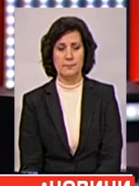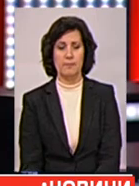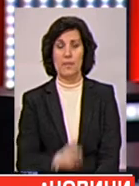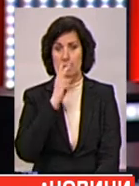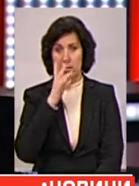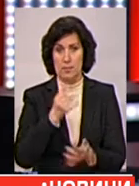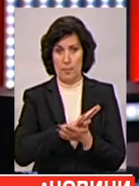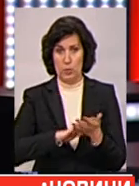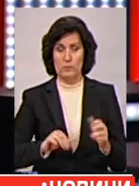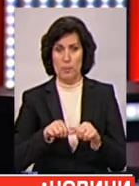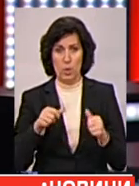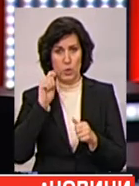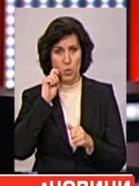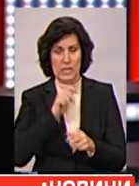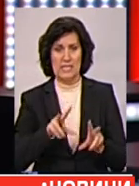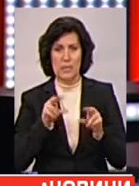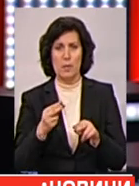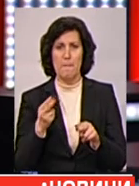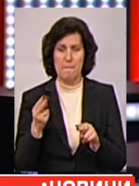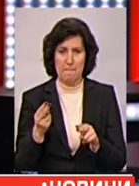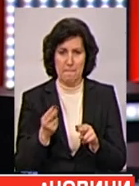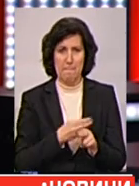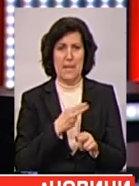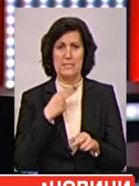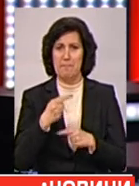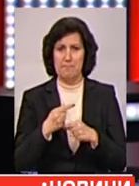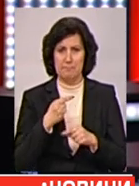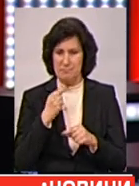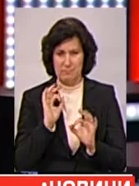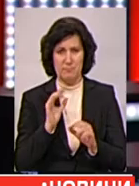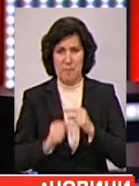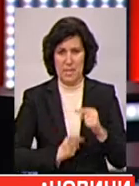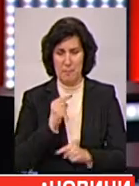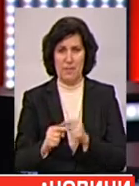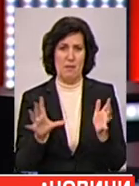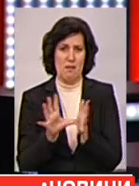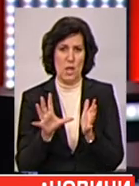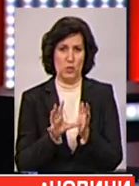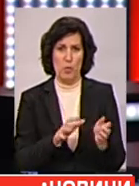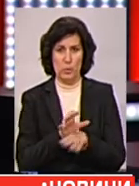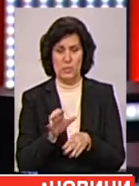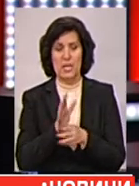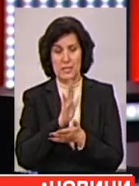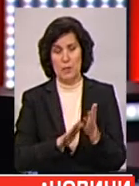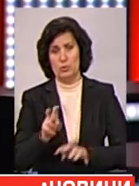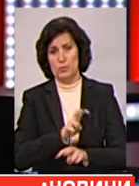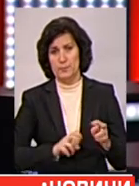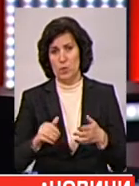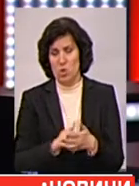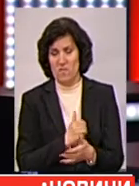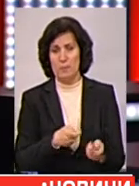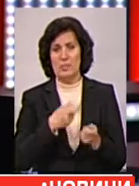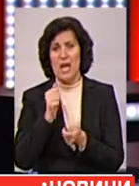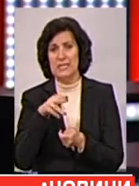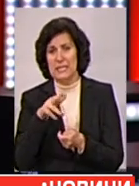Та попри продовження блокади, українцям гарантують безперебійне електропостачання, принаймні ще місяць. Далі необхідно шукати нових постачальників